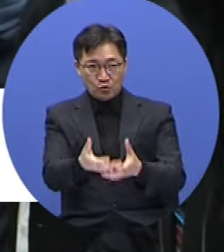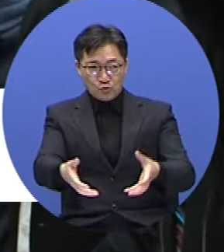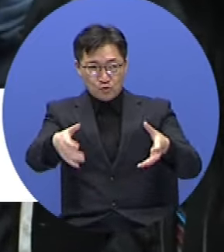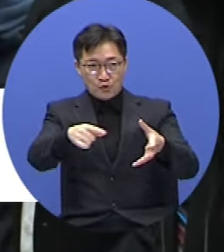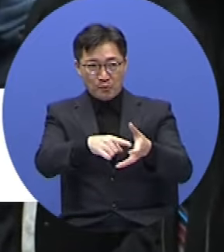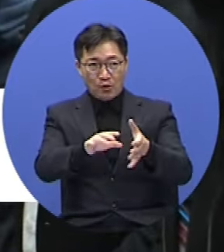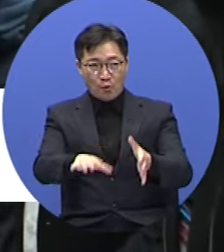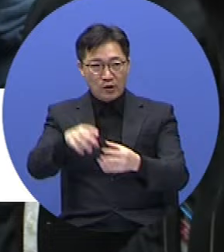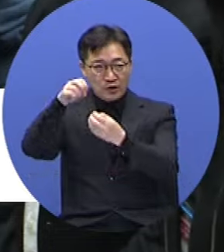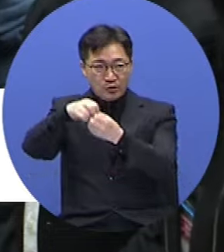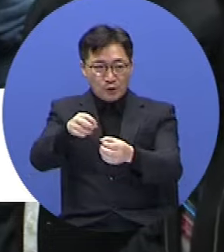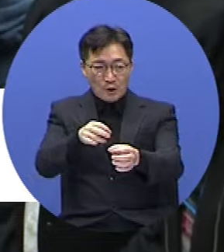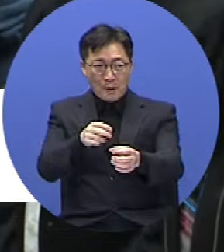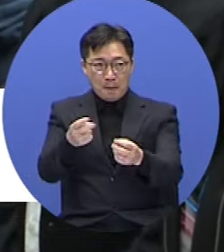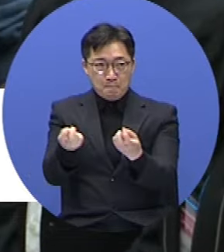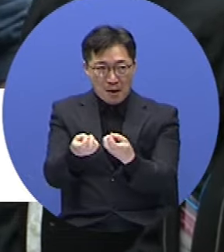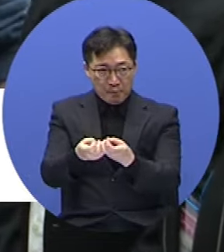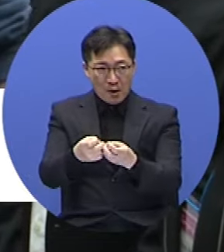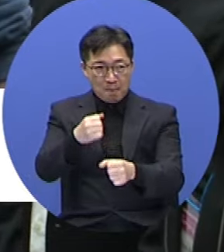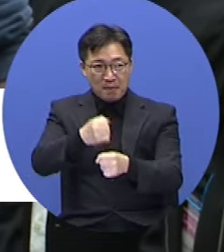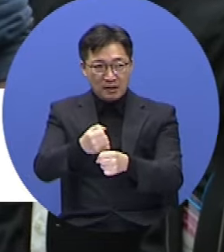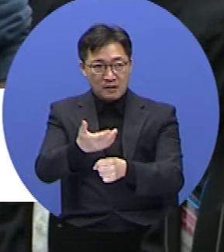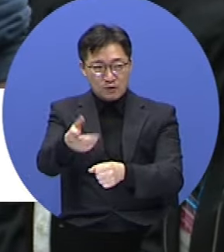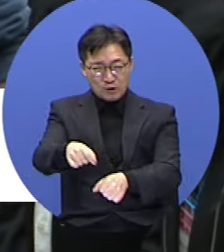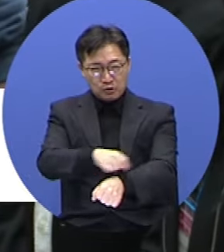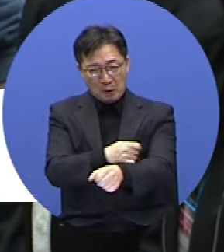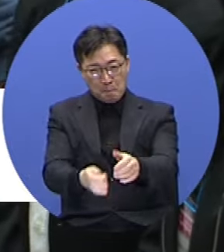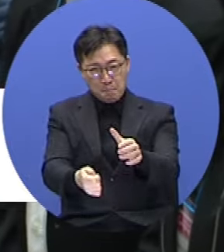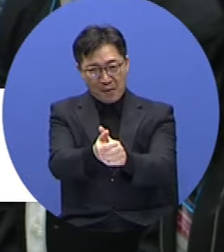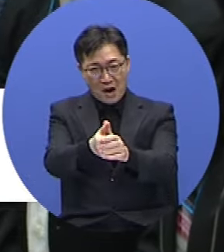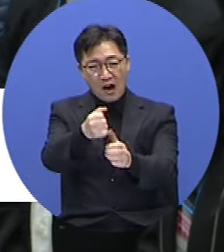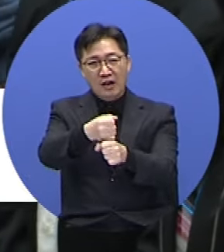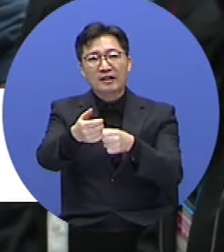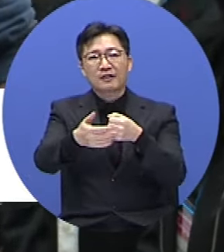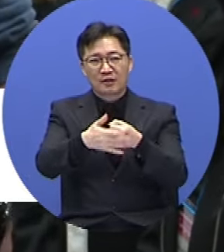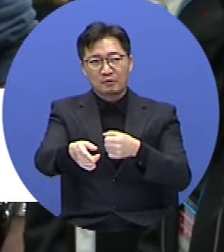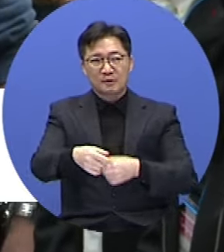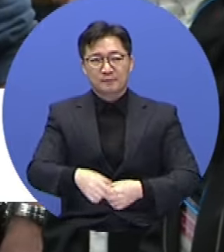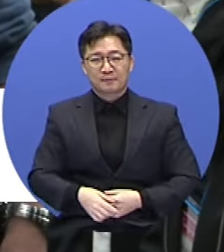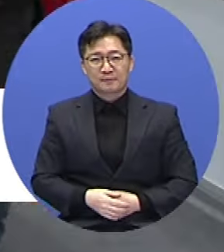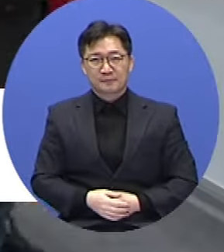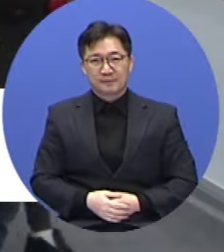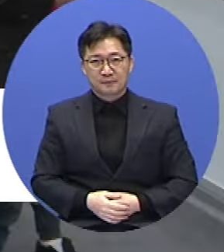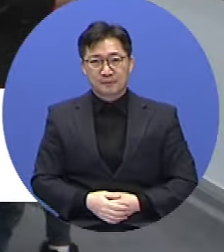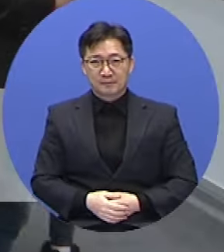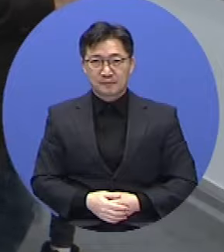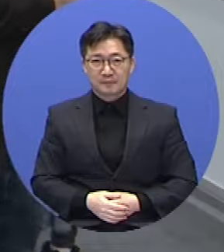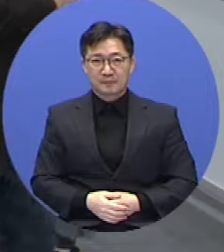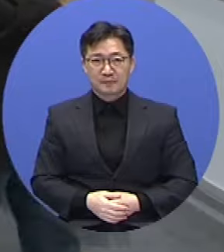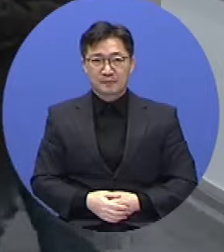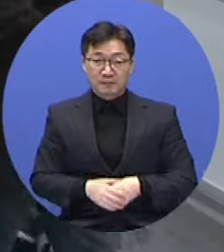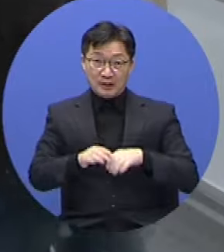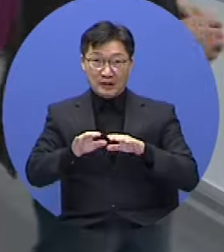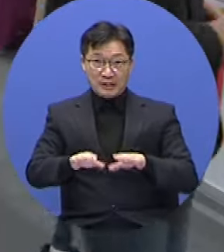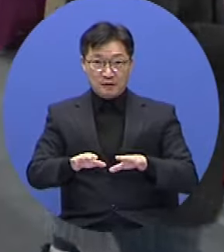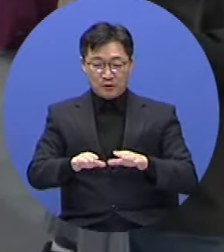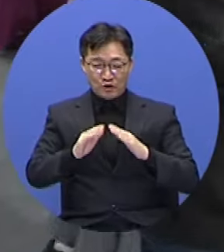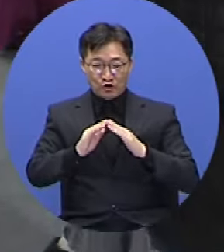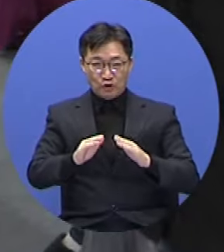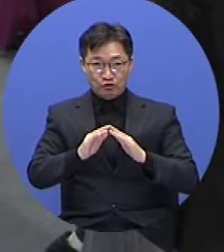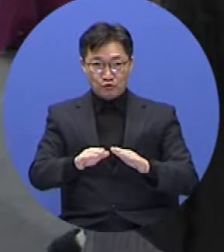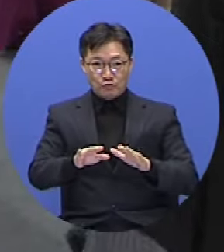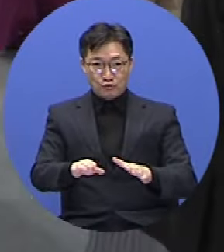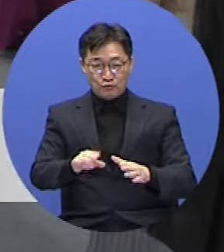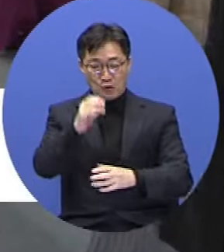this big clay vessels. And that's why it's unique. 이번 전주 발효